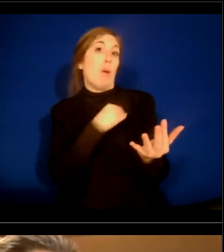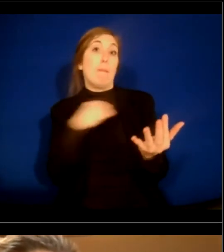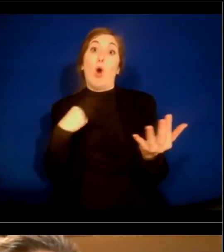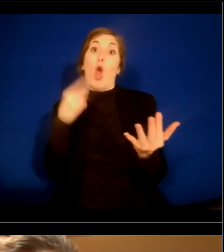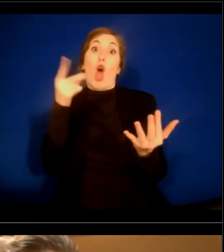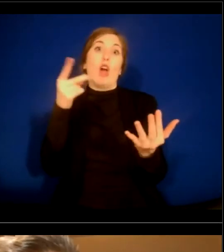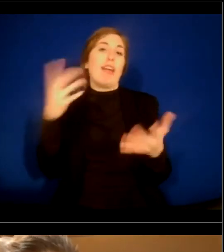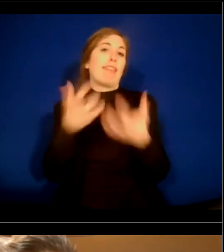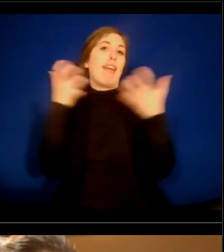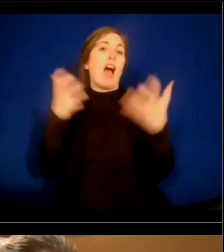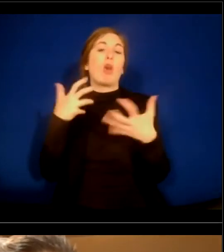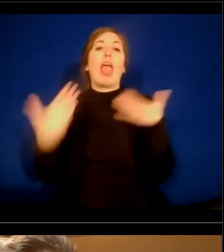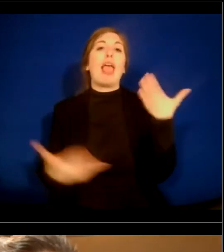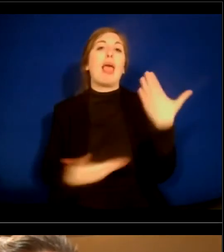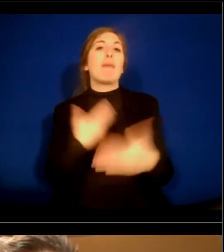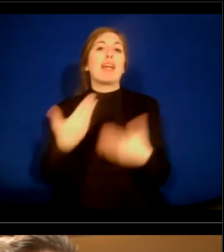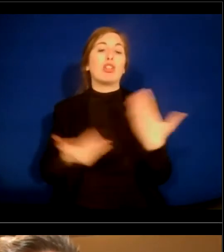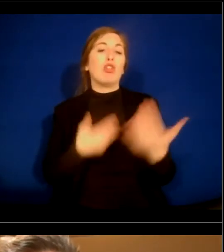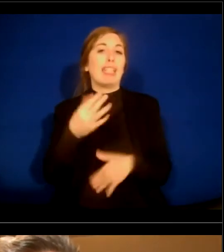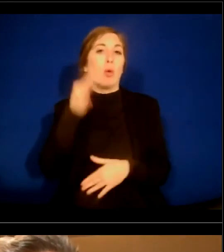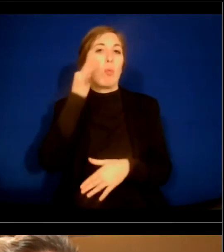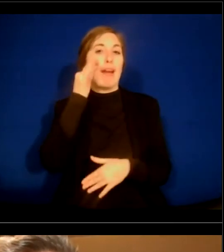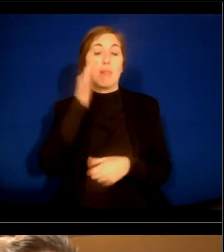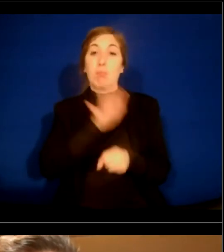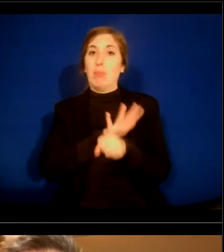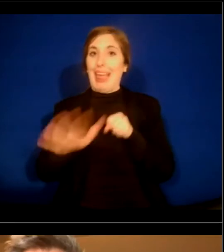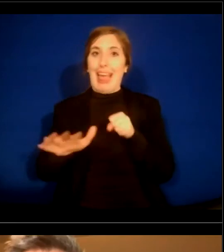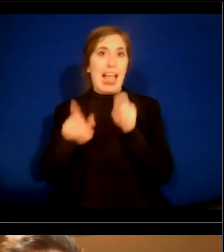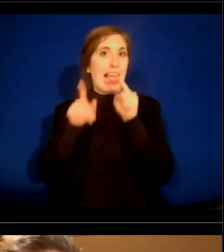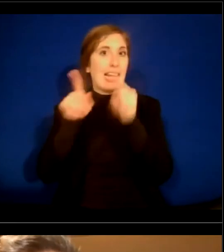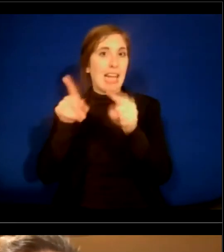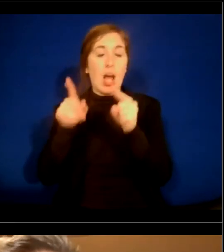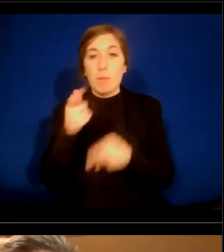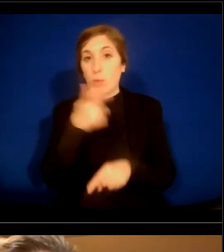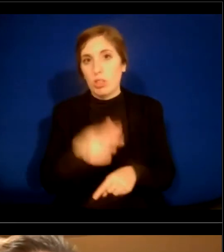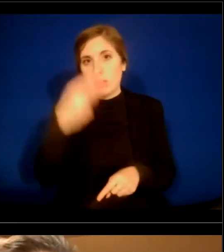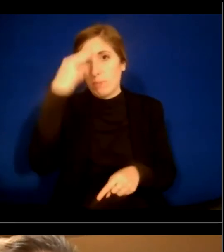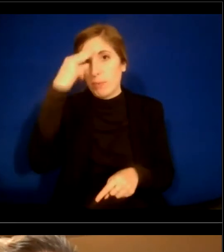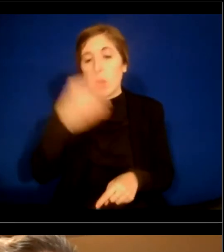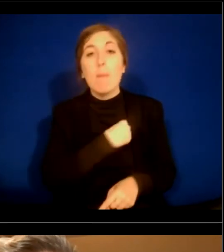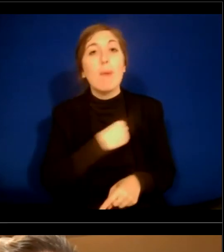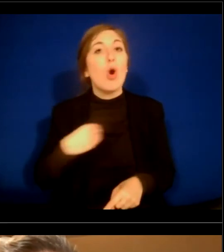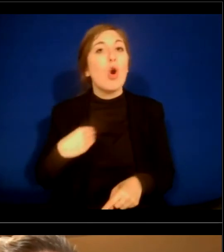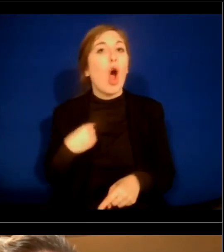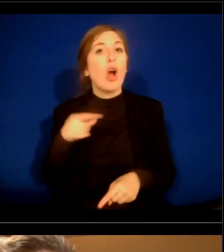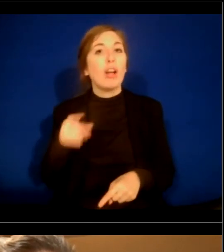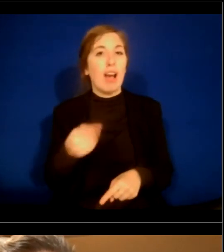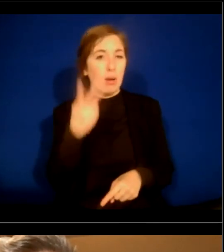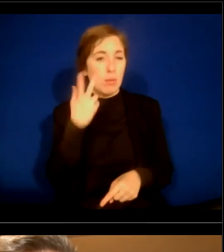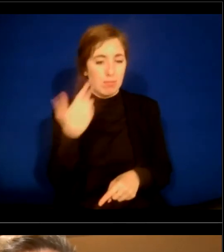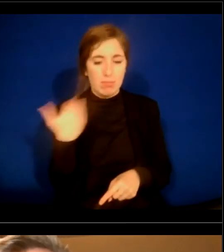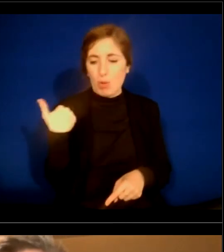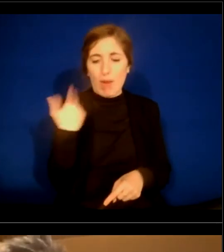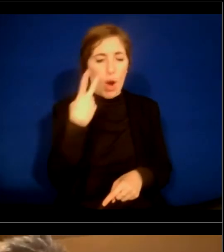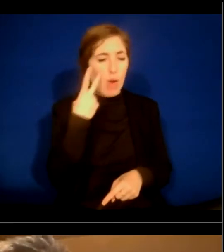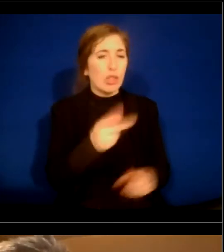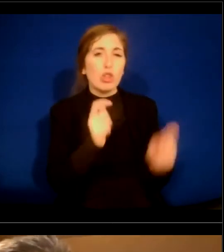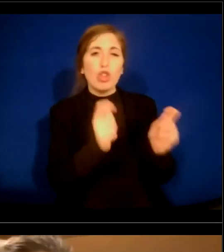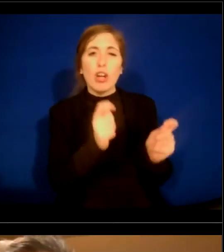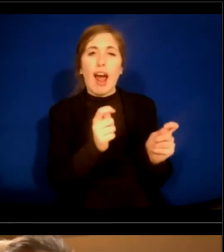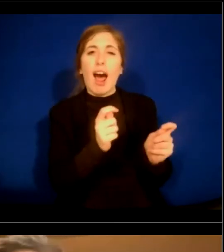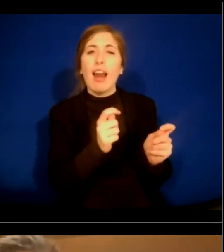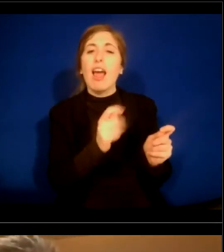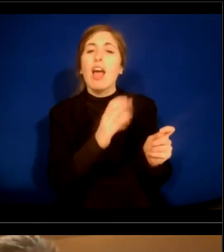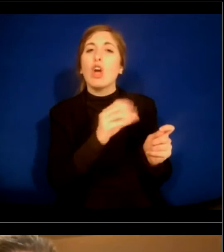durante l'emergenza Covid, no? E credo sia importante perché poi le persone hanno bisogno anche di piccole cose, no? Che le